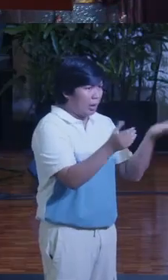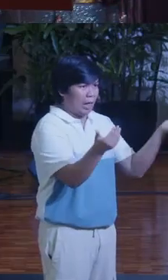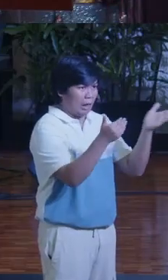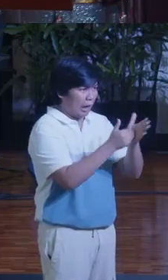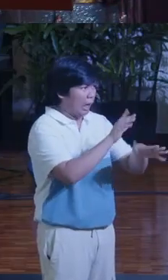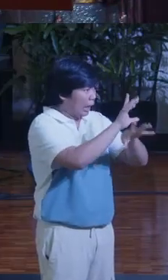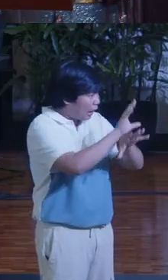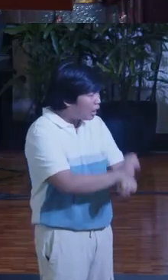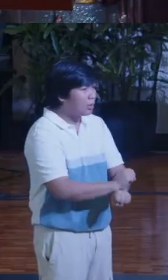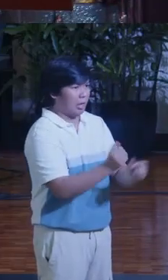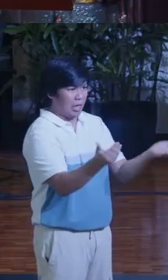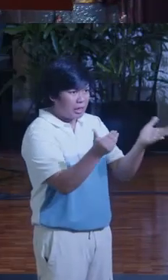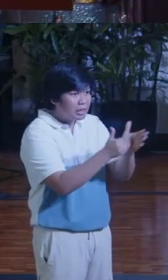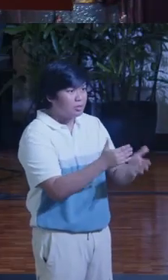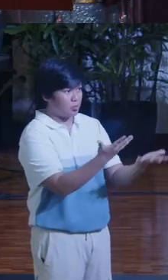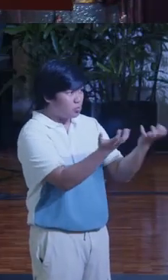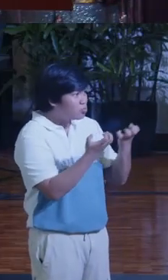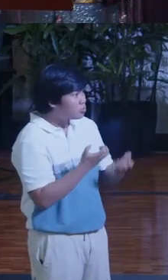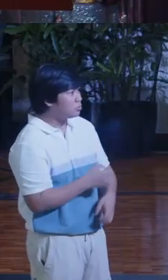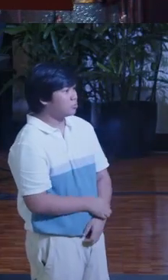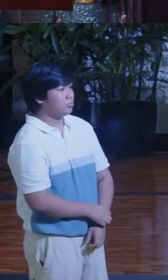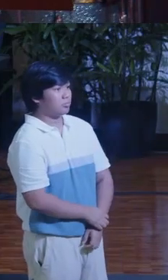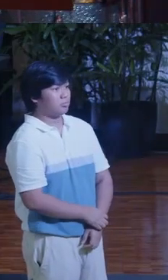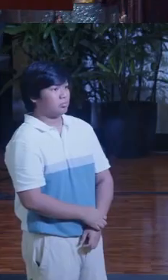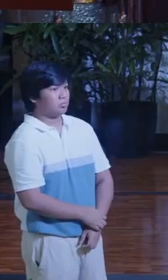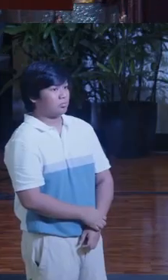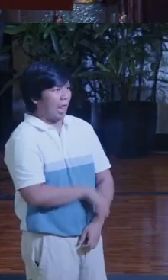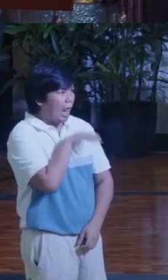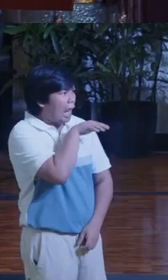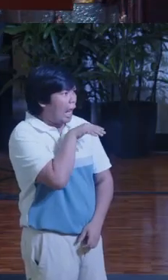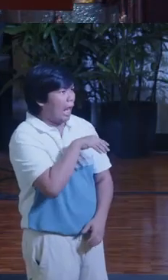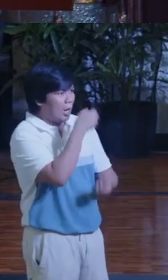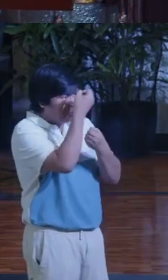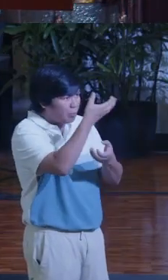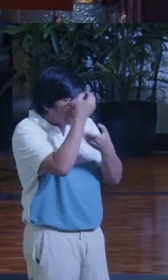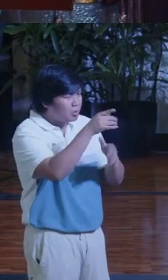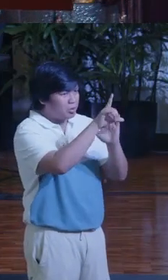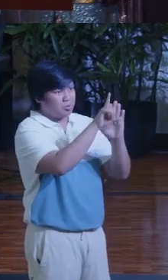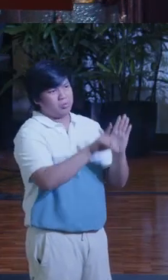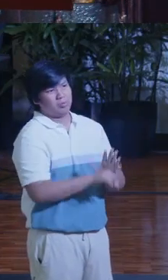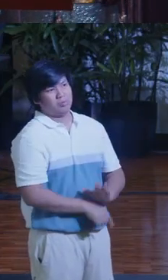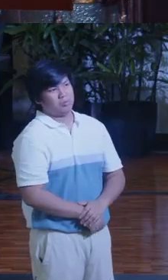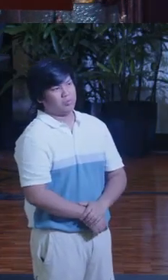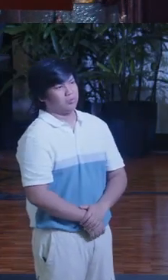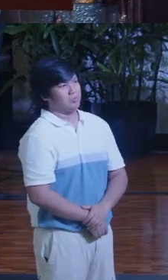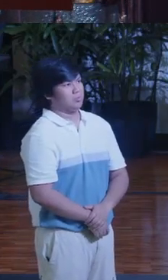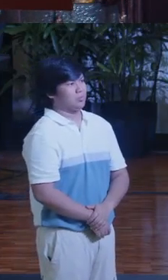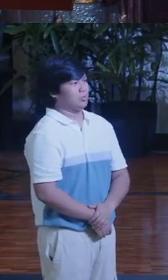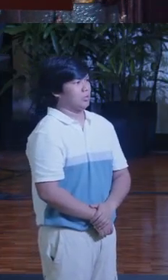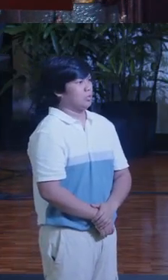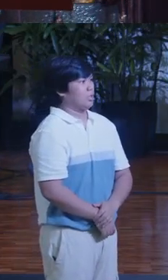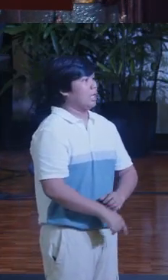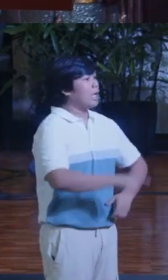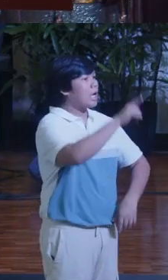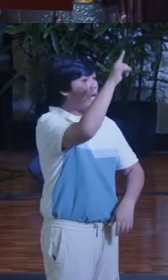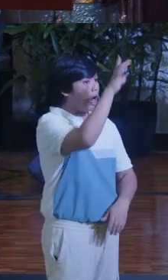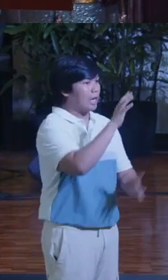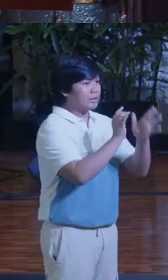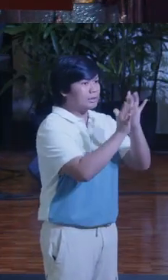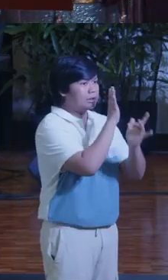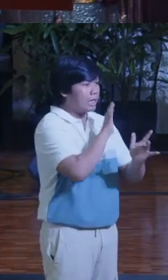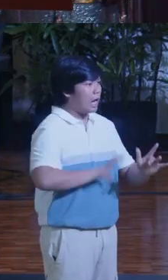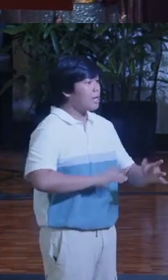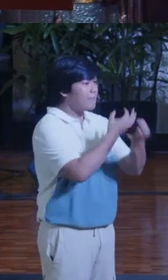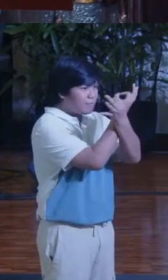na mapailalim muli sa batas? Kayo ay pinalaya na ni